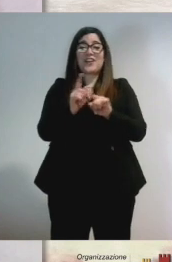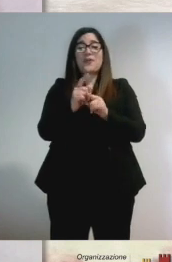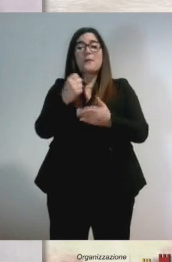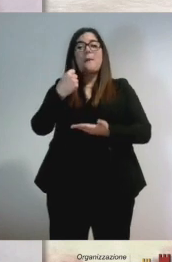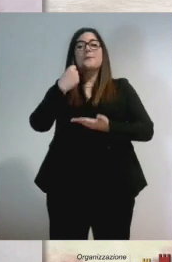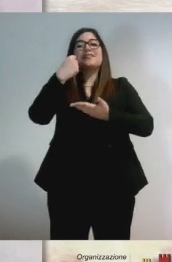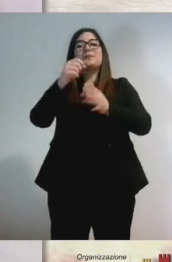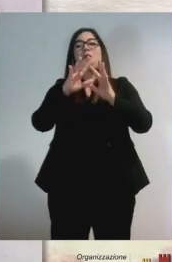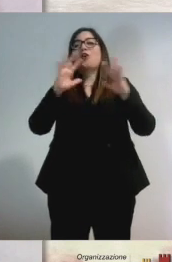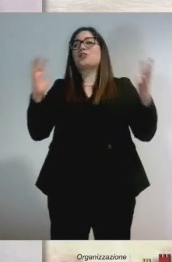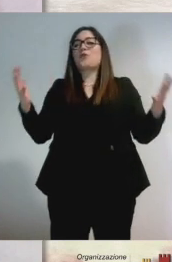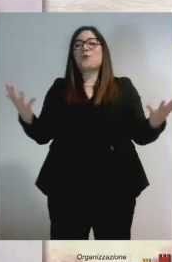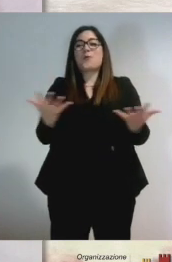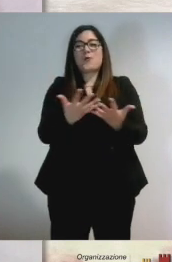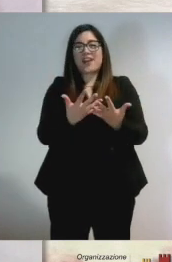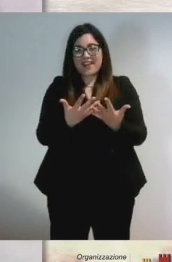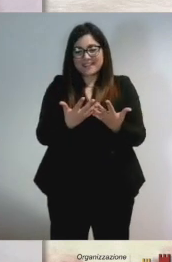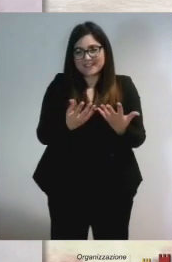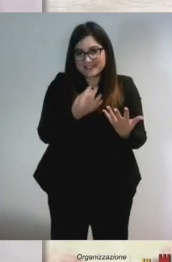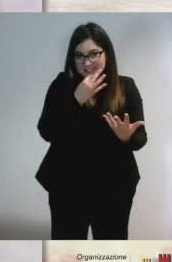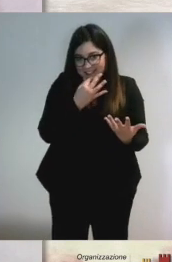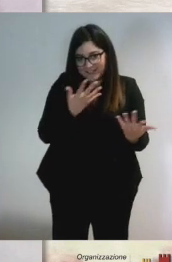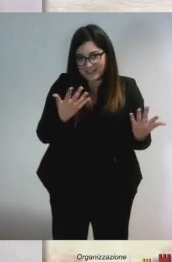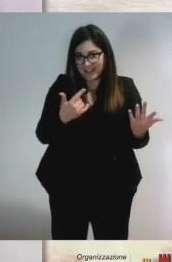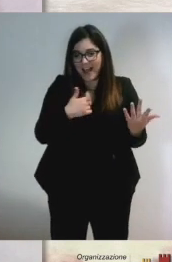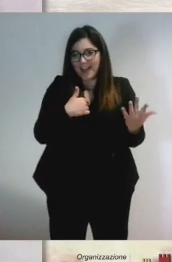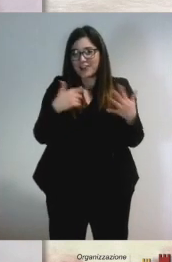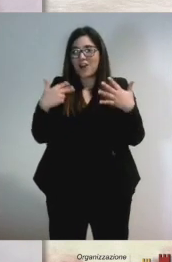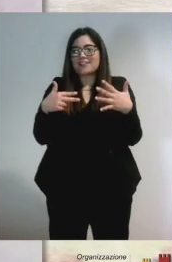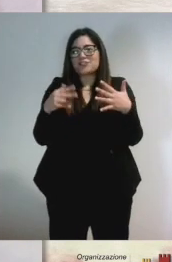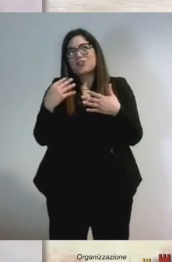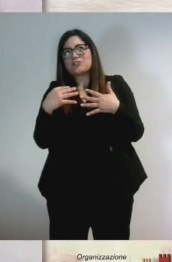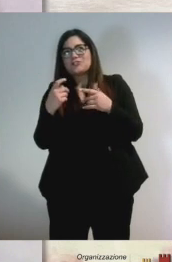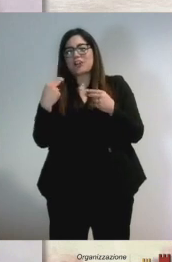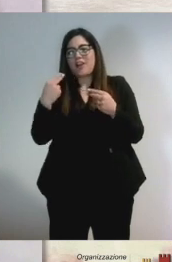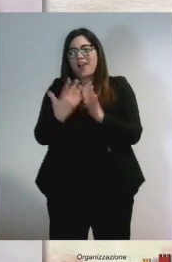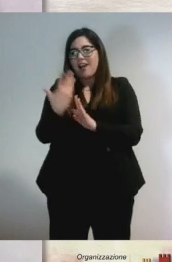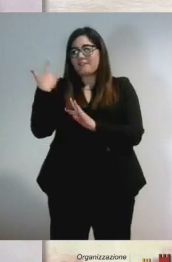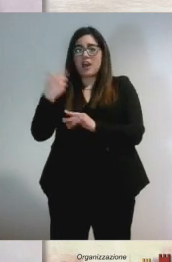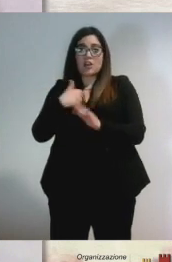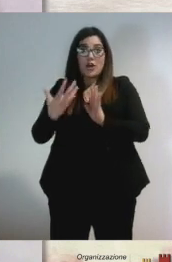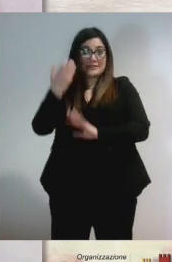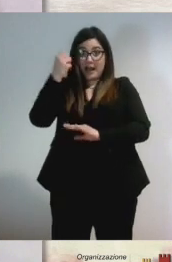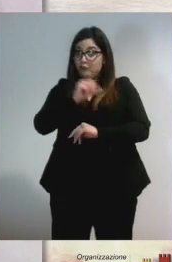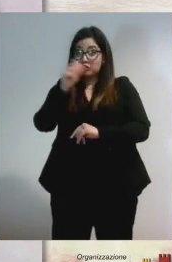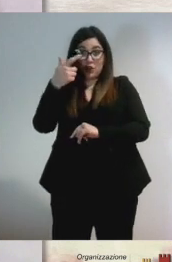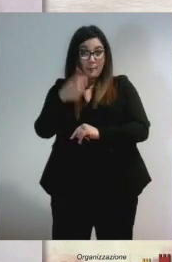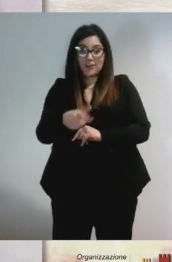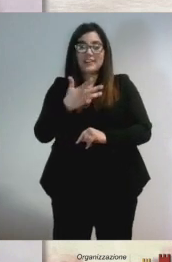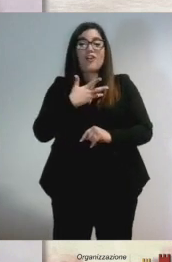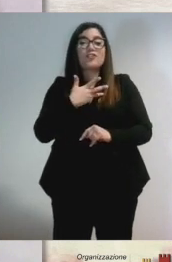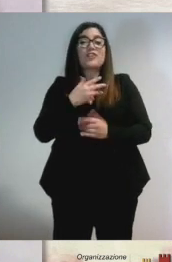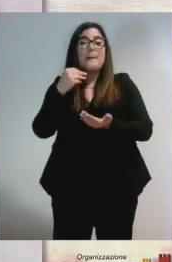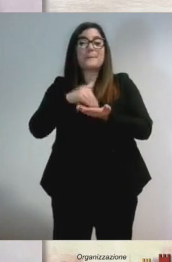18 anni fa vi assicuro che mi sono salvato solo perché l'assemblea con i cittadini del centro storico l'ho fatta alla presenza del